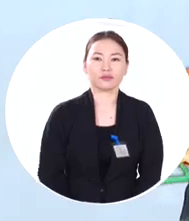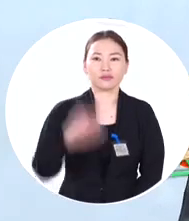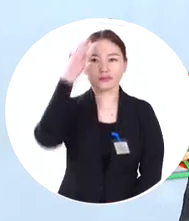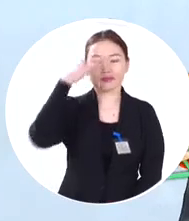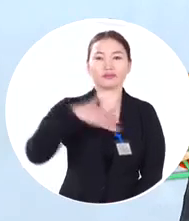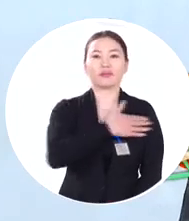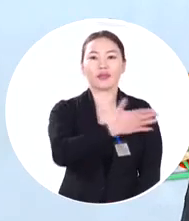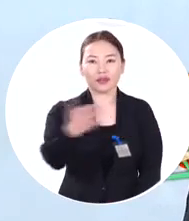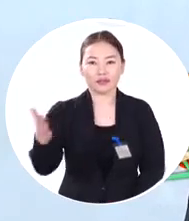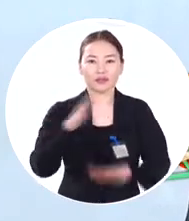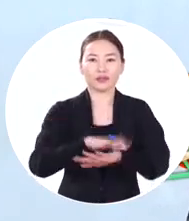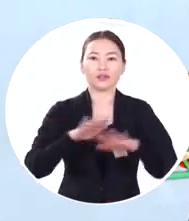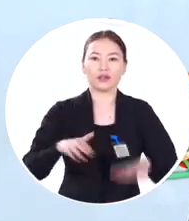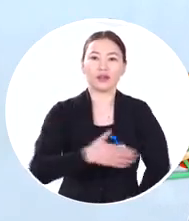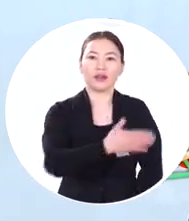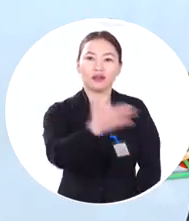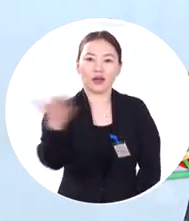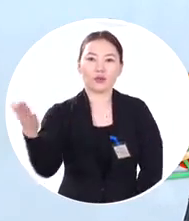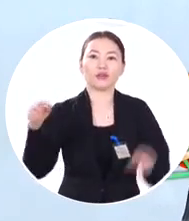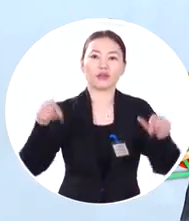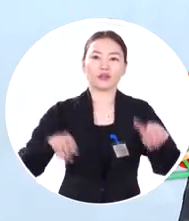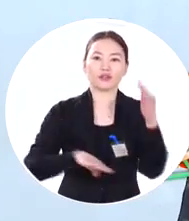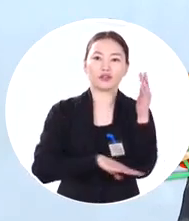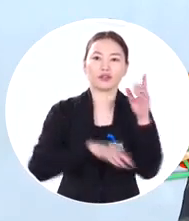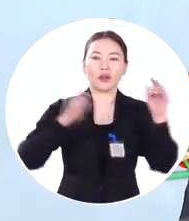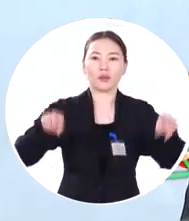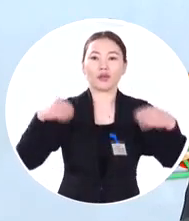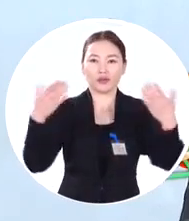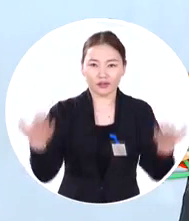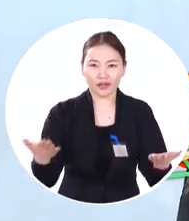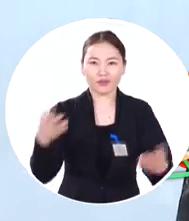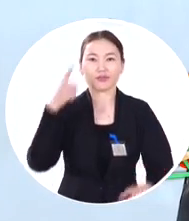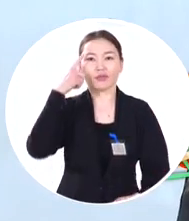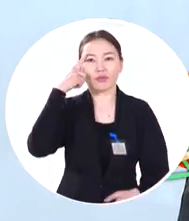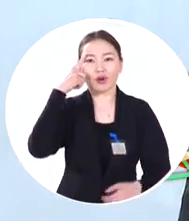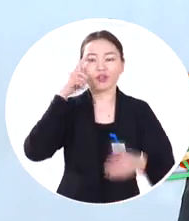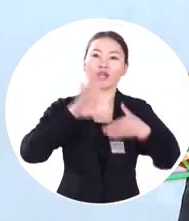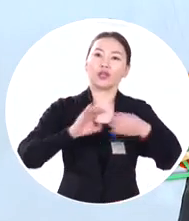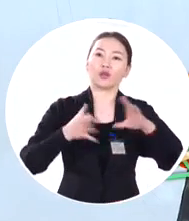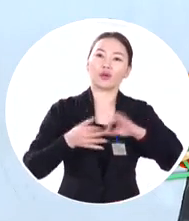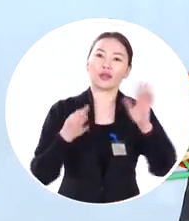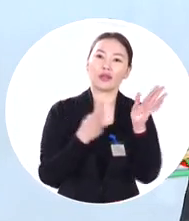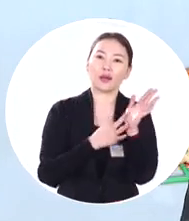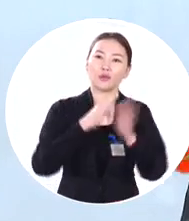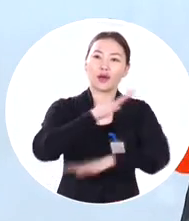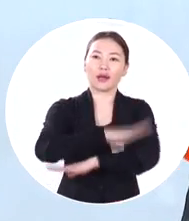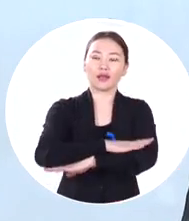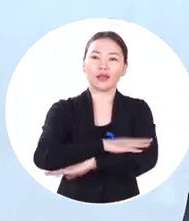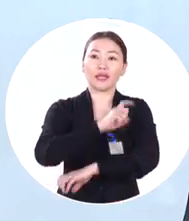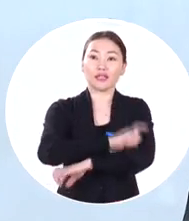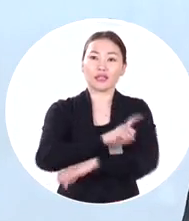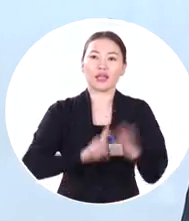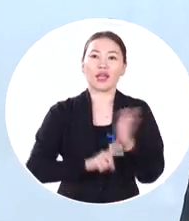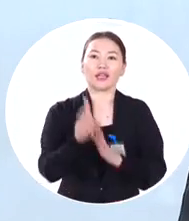За сайн байцгаана хүмүүстээ. Та бүхэндээ өнөөдрийн мэндийг хүргэе. Монголын түүхийн 8 дугаар ангийн хичээл эхлэхэд бэлэн боллоо. Хичээлийн хэрэглэлээ